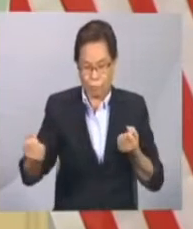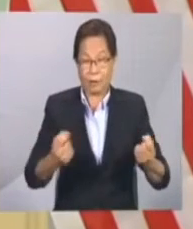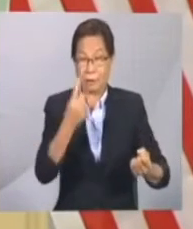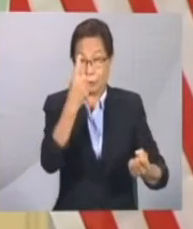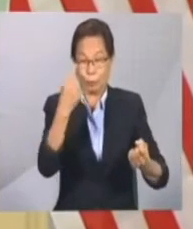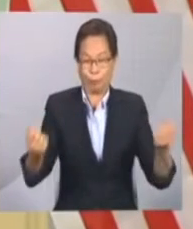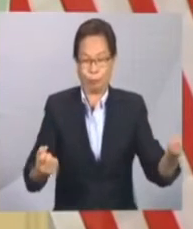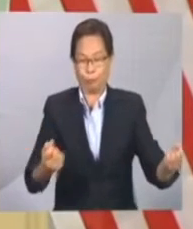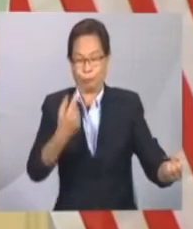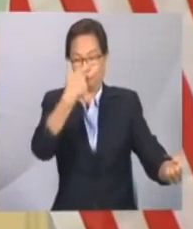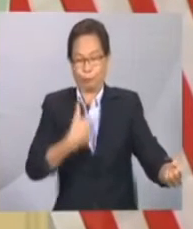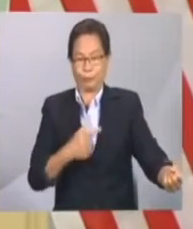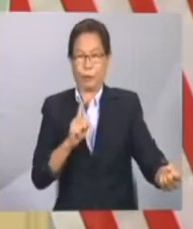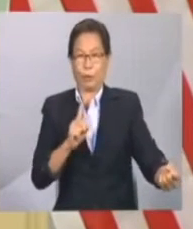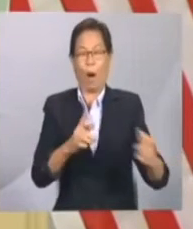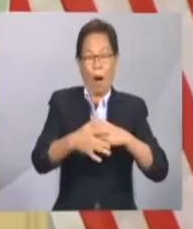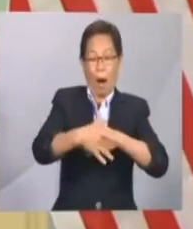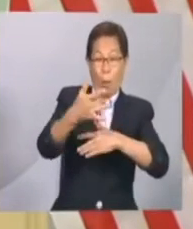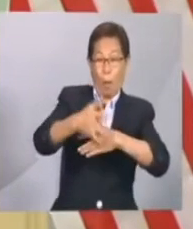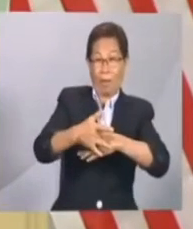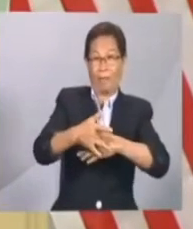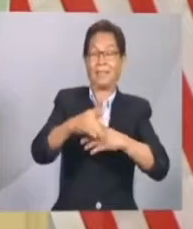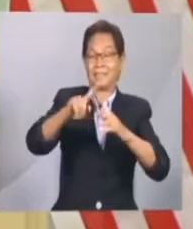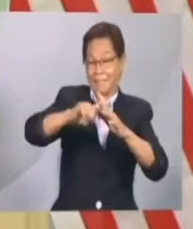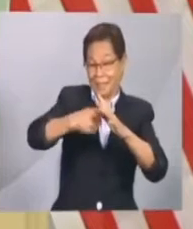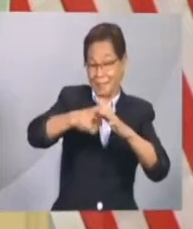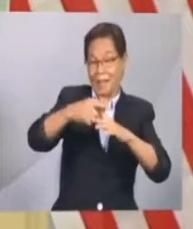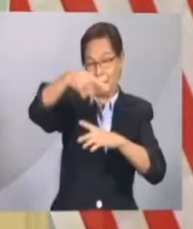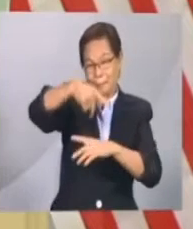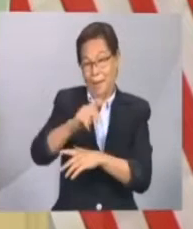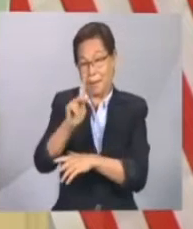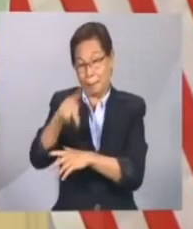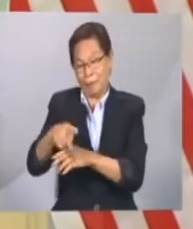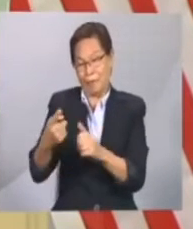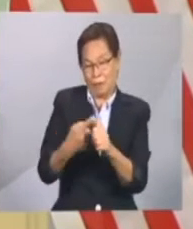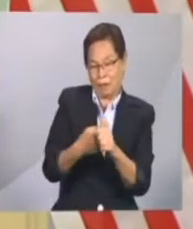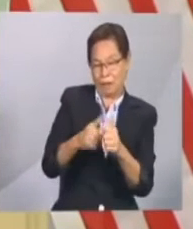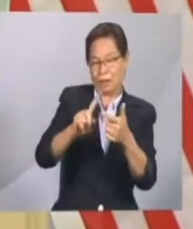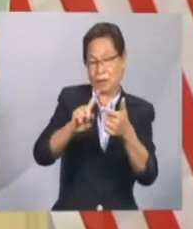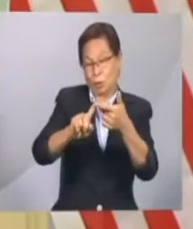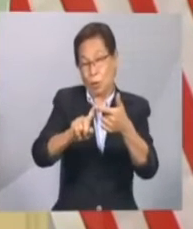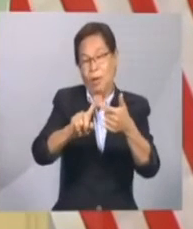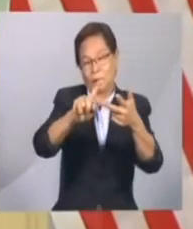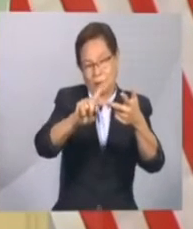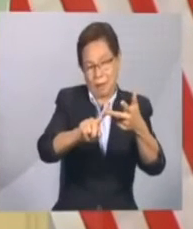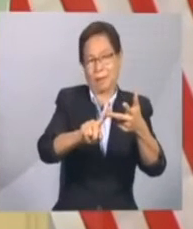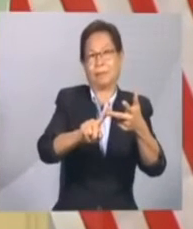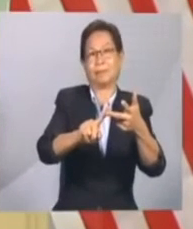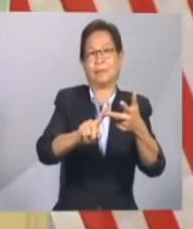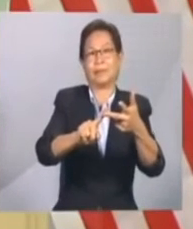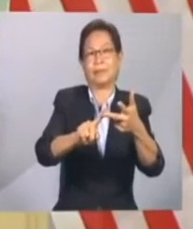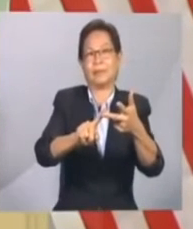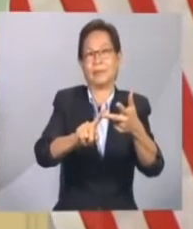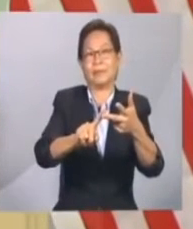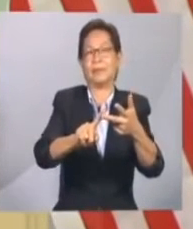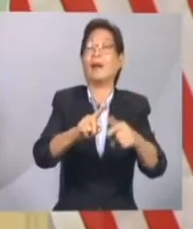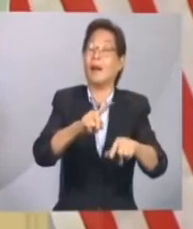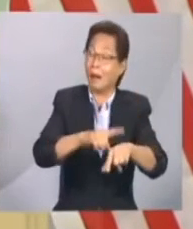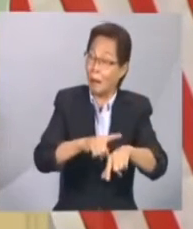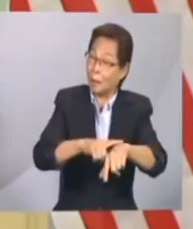satu kenderaan, peringkat awalnya di dalam PKP pertama, di dalam PKP kedua, ketika